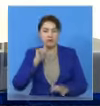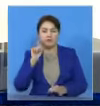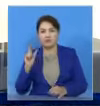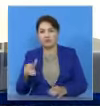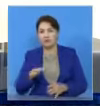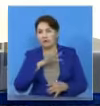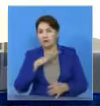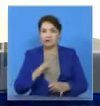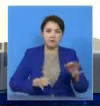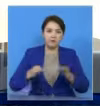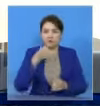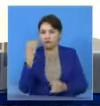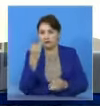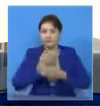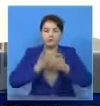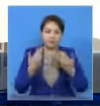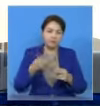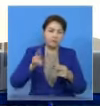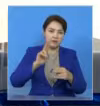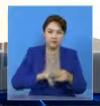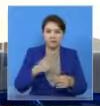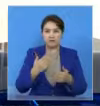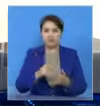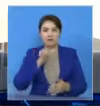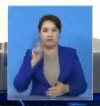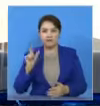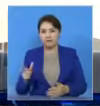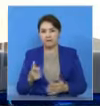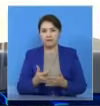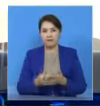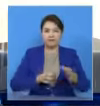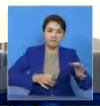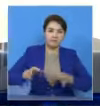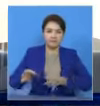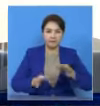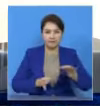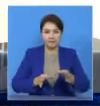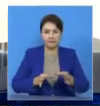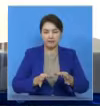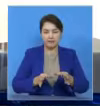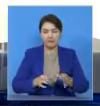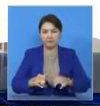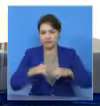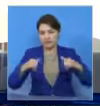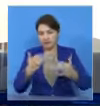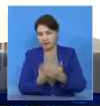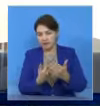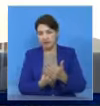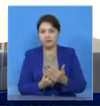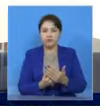жастарымыздың көбіне көп шахматқа қызығушылығы ондай жоқ. Сол жастар арасында шахматты кеңінен насихаттау